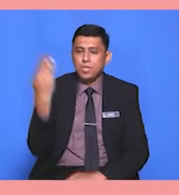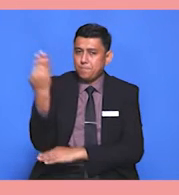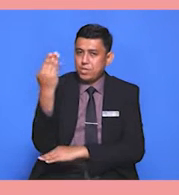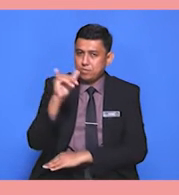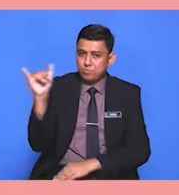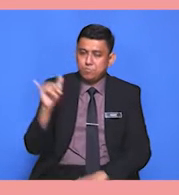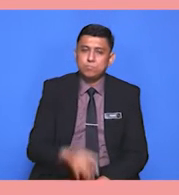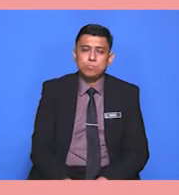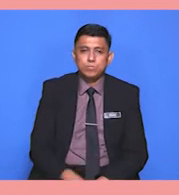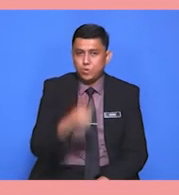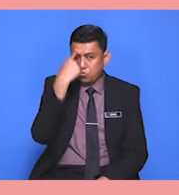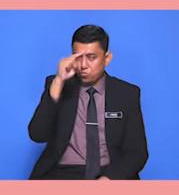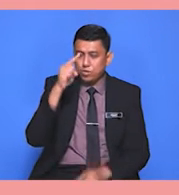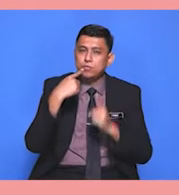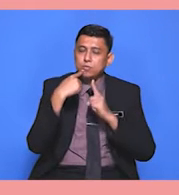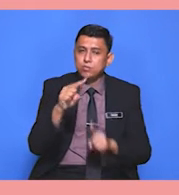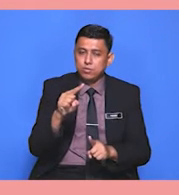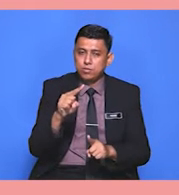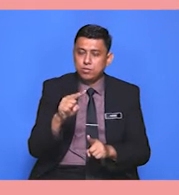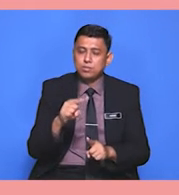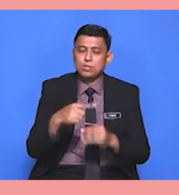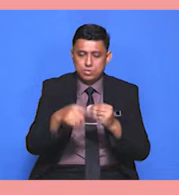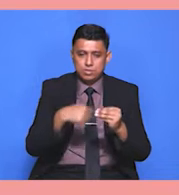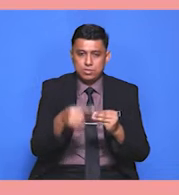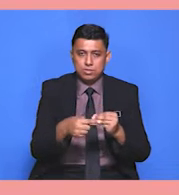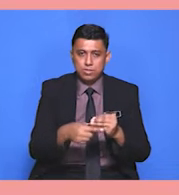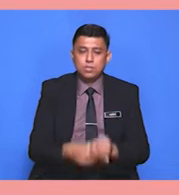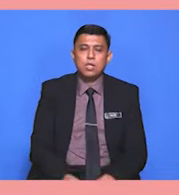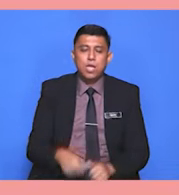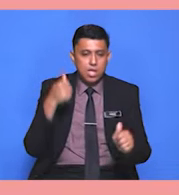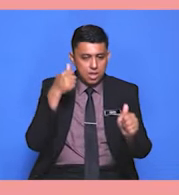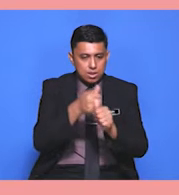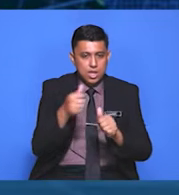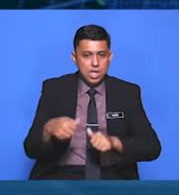Biasanya, untuk menjawab soalan berkaitan arah aliran,